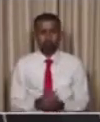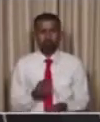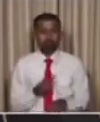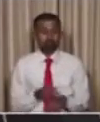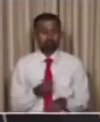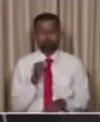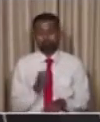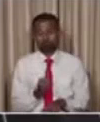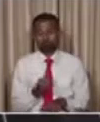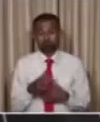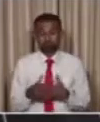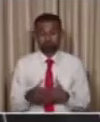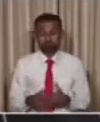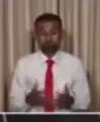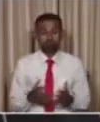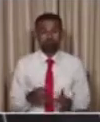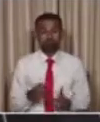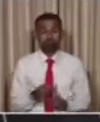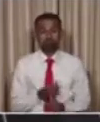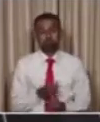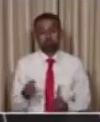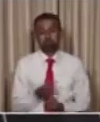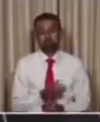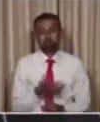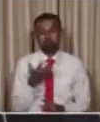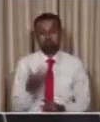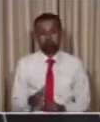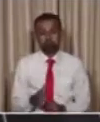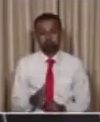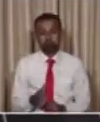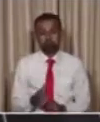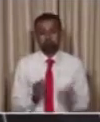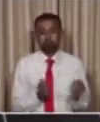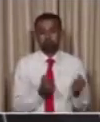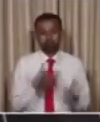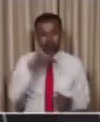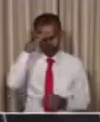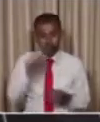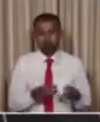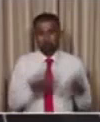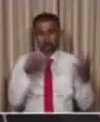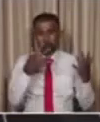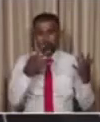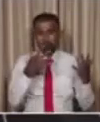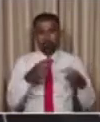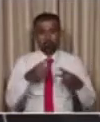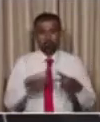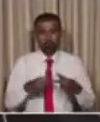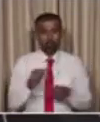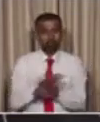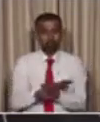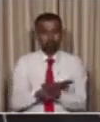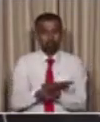අවාසනාවන්ත සිදුවීම් ගණනාවක් නිසා බරපතල බලපෑමක් එල්ල වෙලා තිබෙන. එක පටන් ගත්තේ පාස්කු ප්‍රහාරයෙන්, ඊළඟට කෝවිඩ්